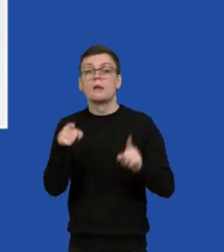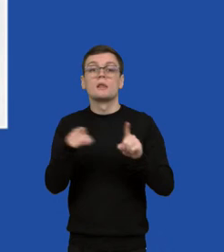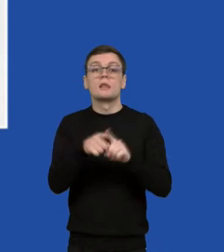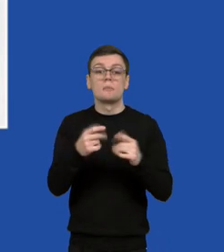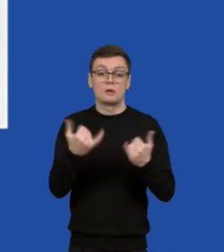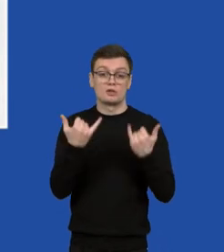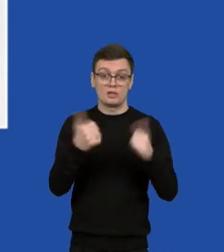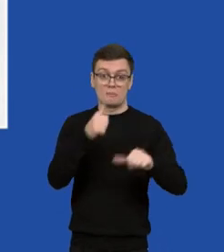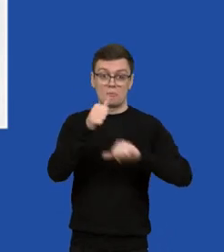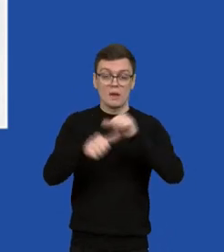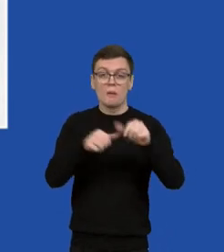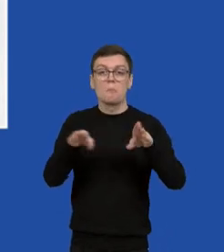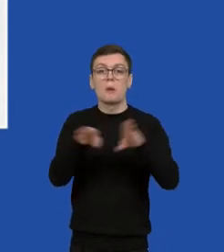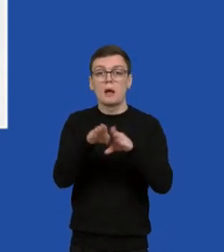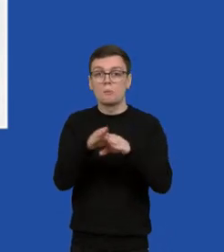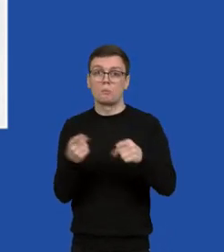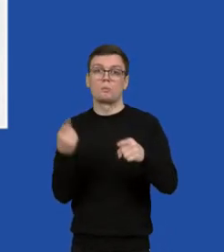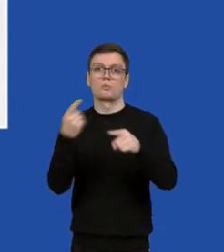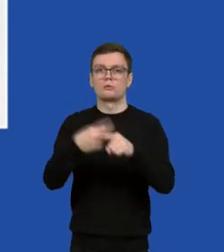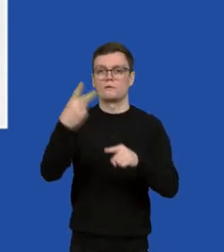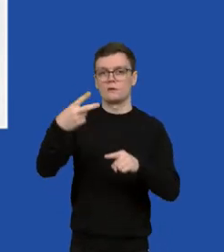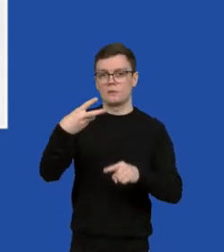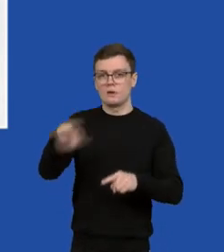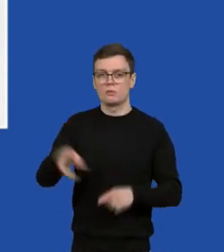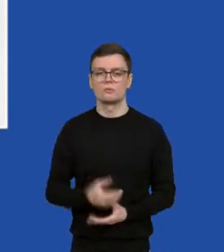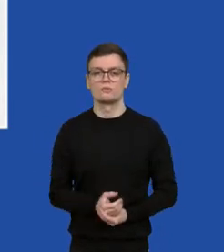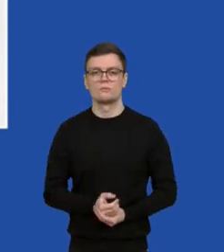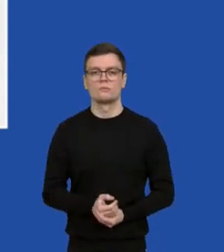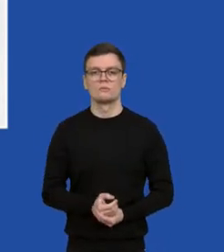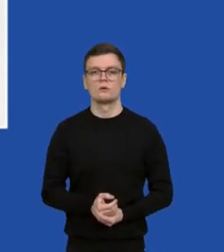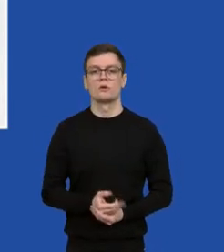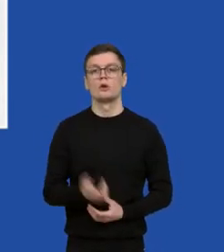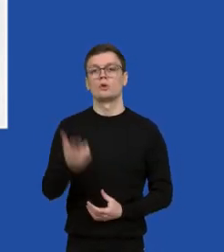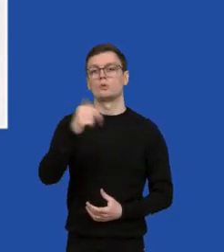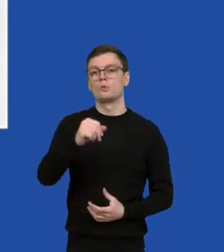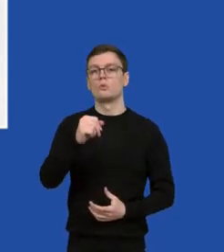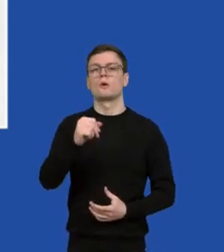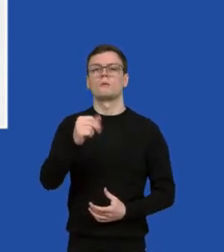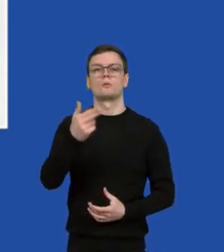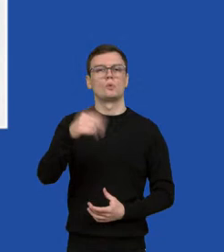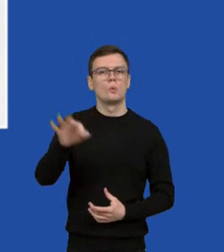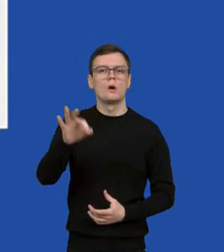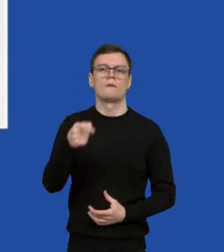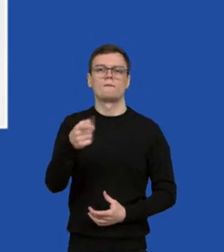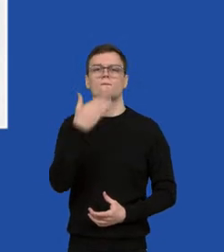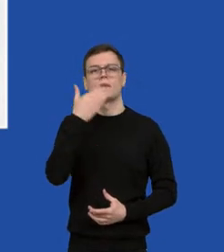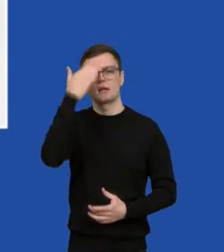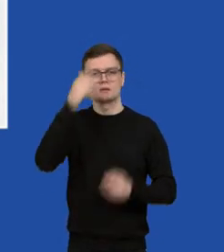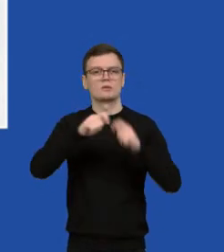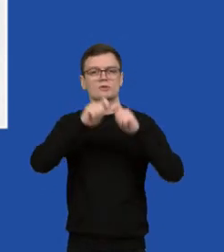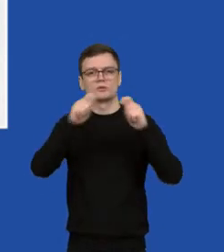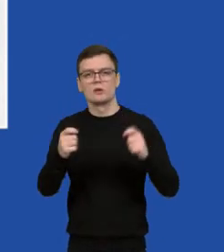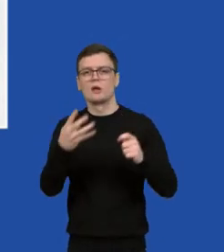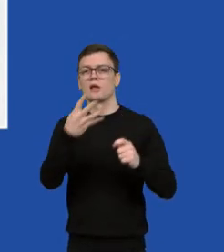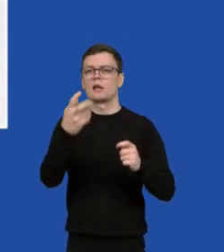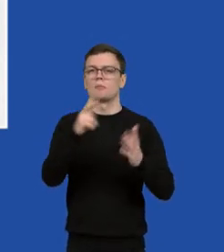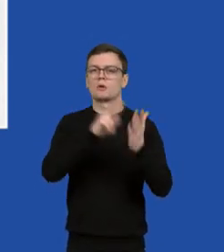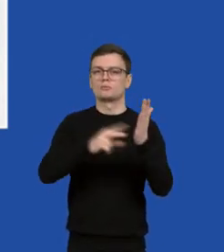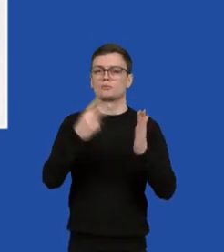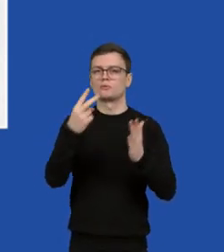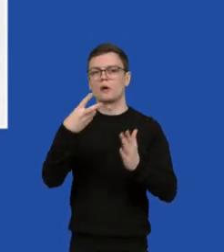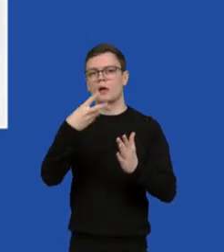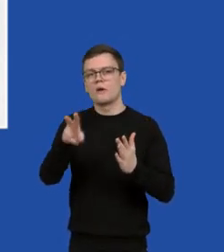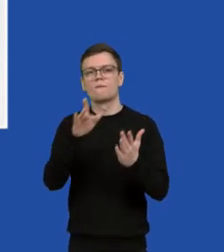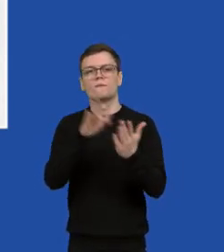šiemet. Tai vidutinė senatvės pensija nuo vasaros pradžios galėtų pasiekti apie 482 eurus, o